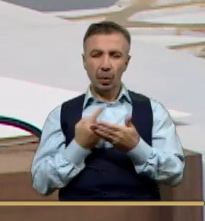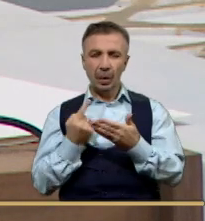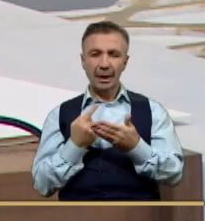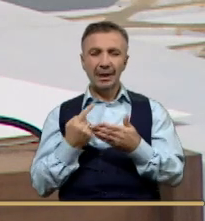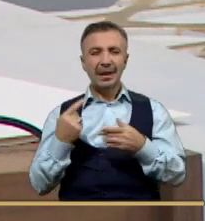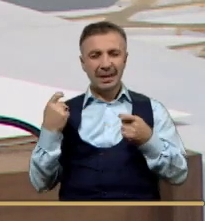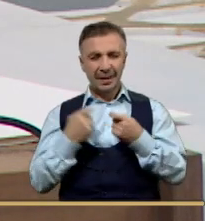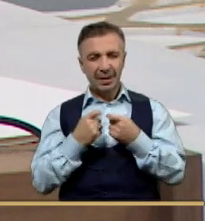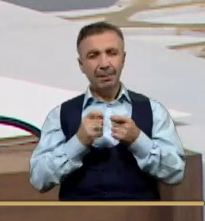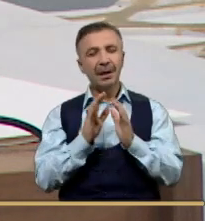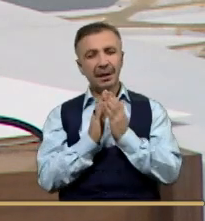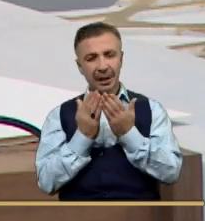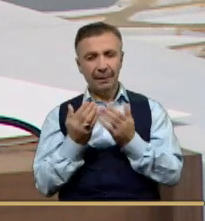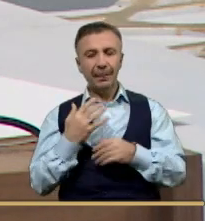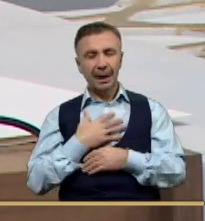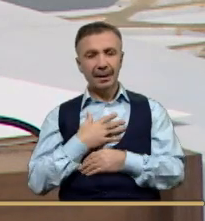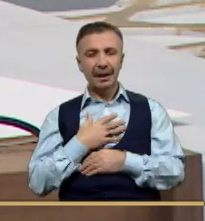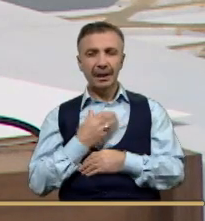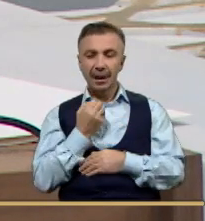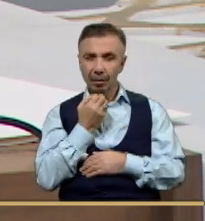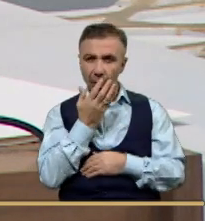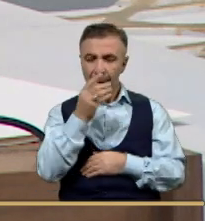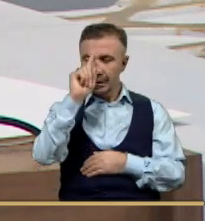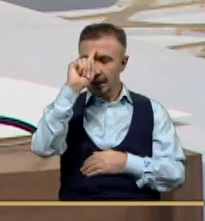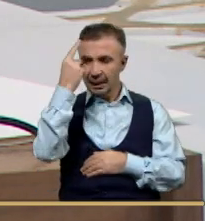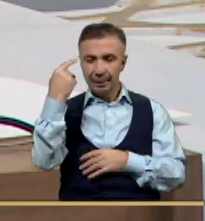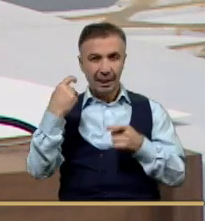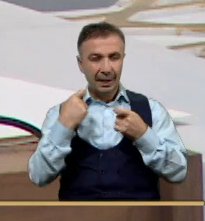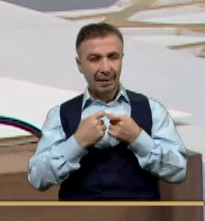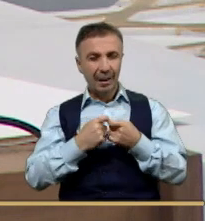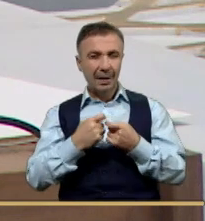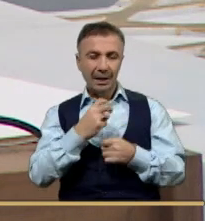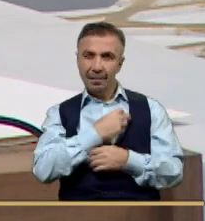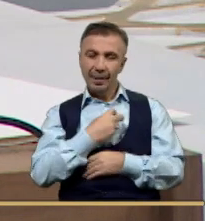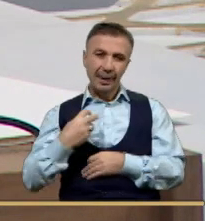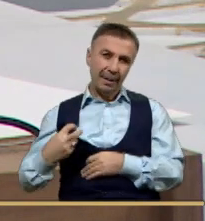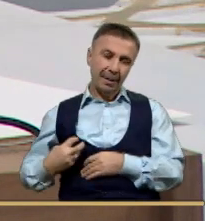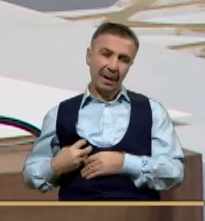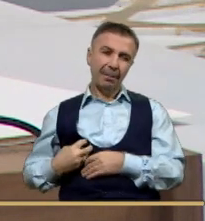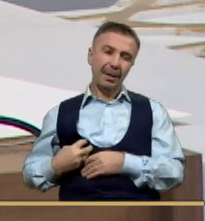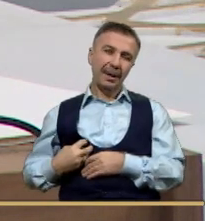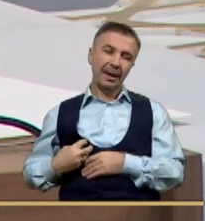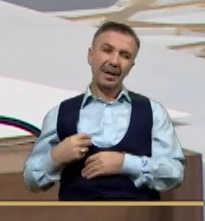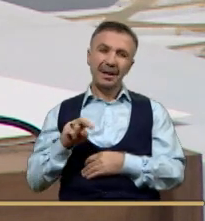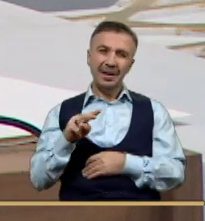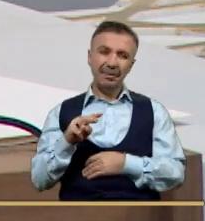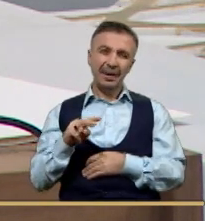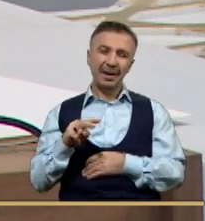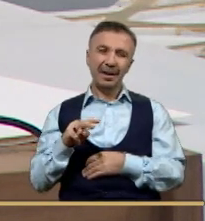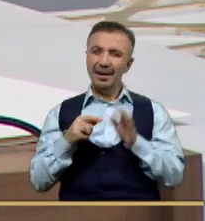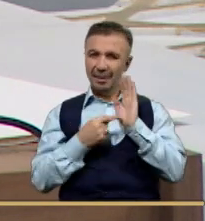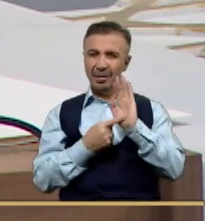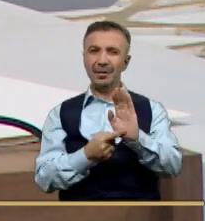kitap. Hazreti Muhammed sadece bir savaş peygamberi, bir savaş makinesi gibi ve